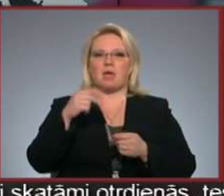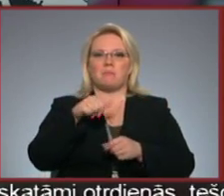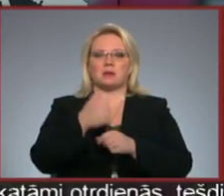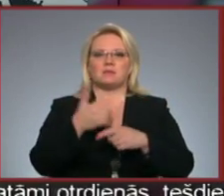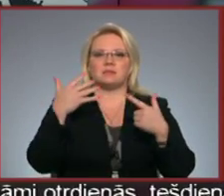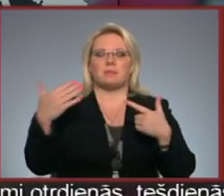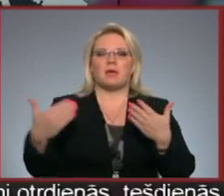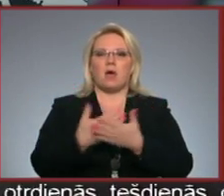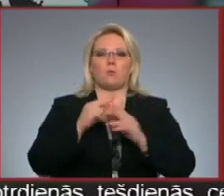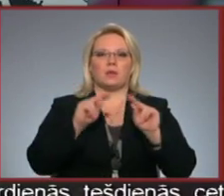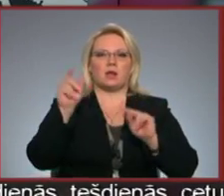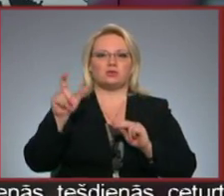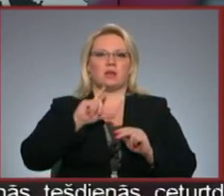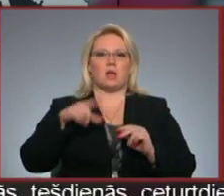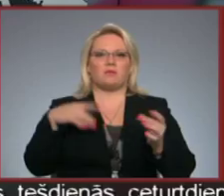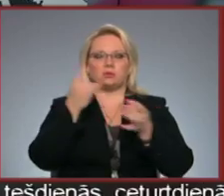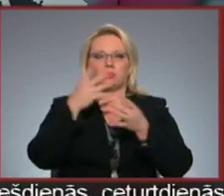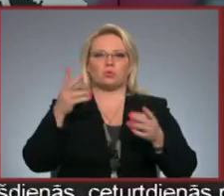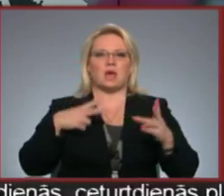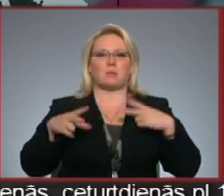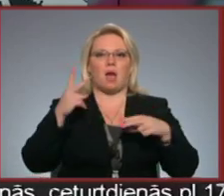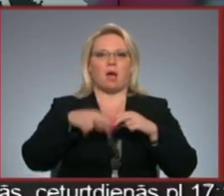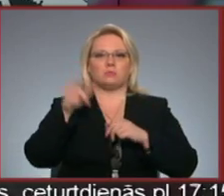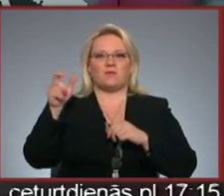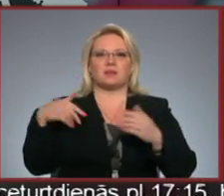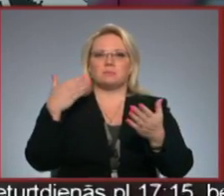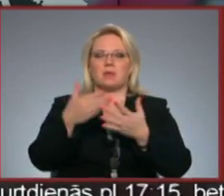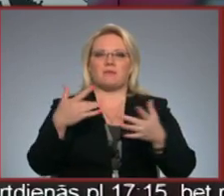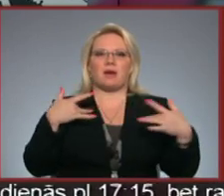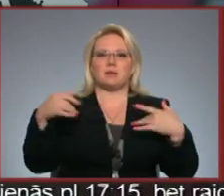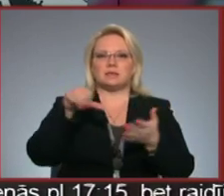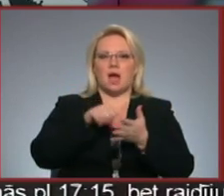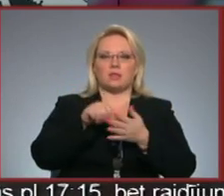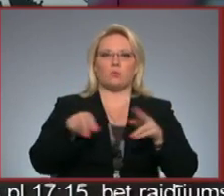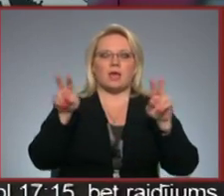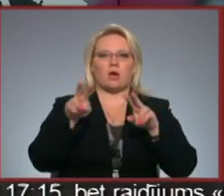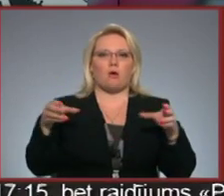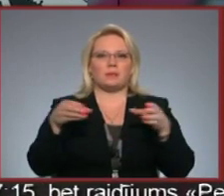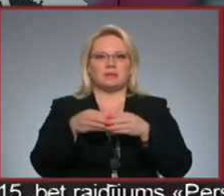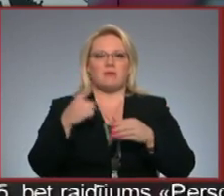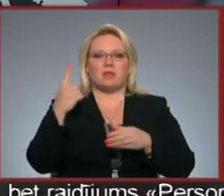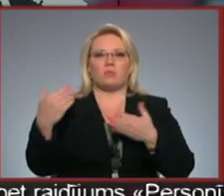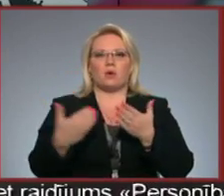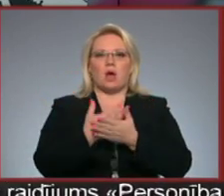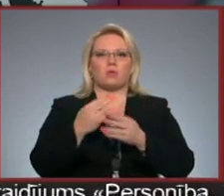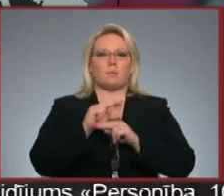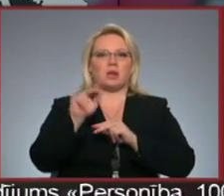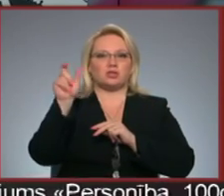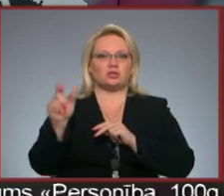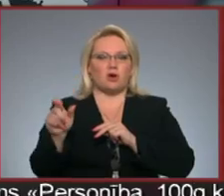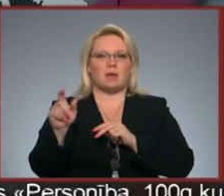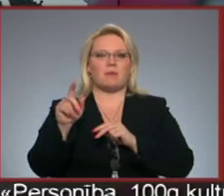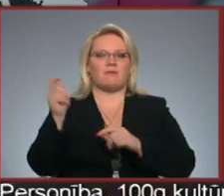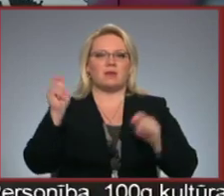7 jauni režisori Latvijas kultūras akadēmijas absolventi, kuri piedāvās izrādes un ekspertu komisiju vienam no jaunajiem režisoriem festivāla